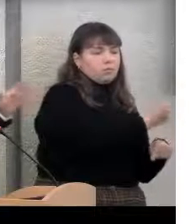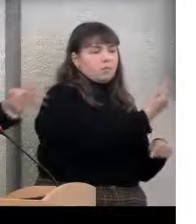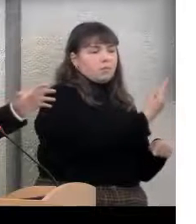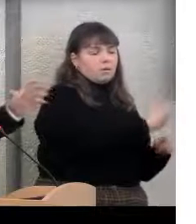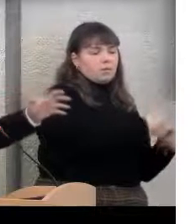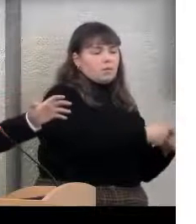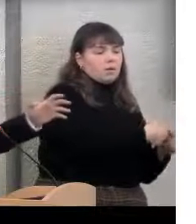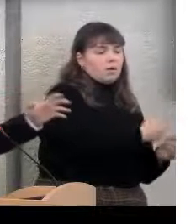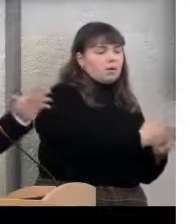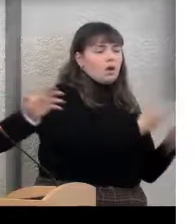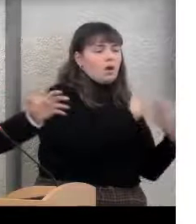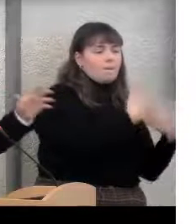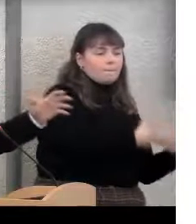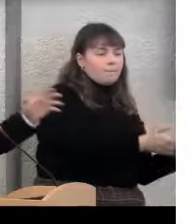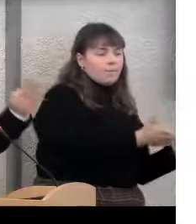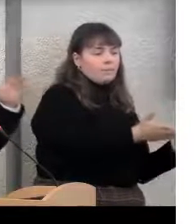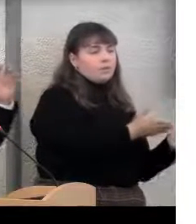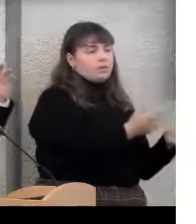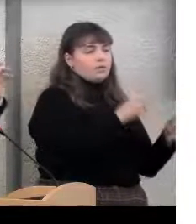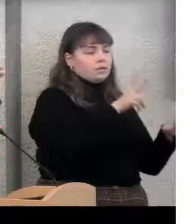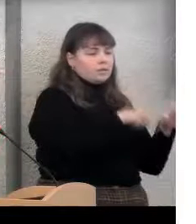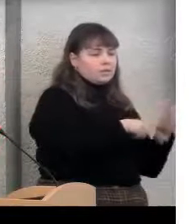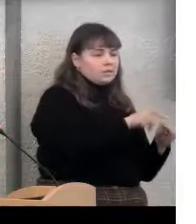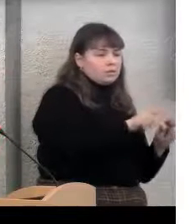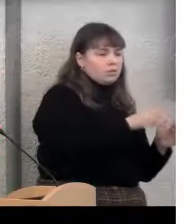priemonė yra vykdyti atvirus rizikos kapitalo fondo